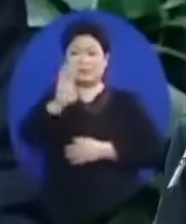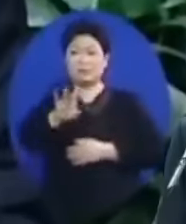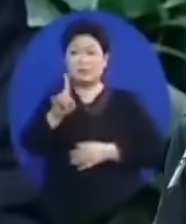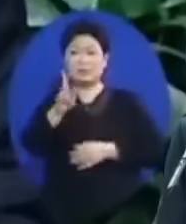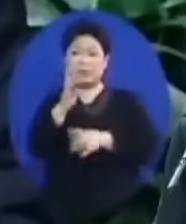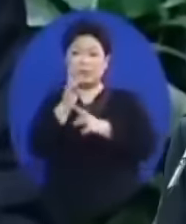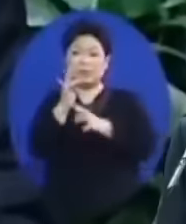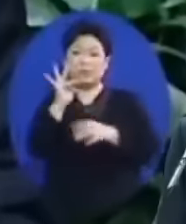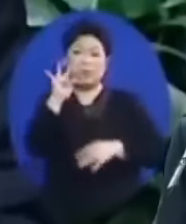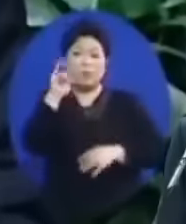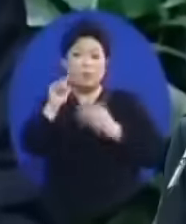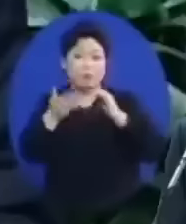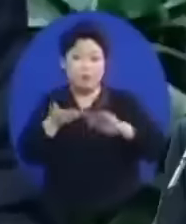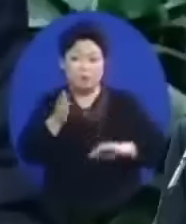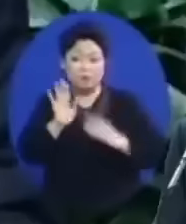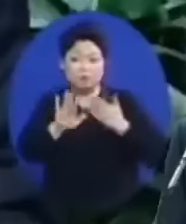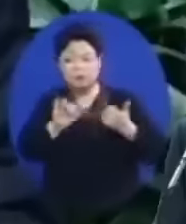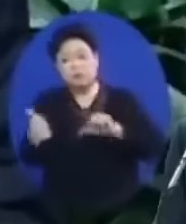그러더니만 얼마 있다 죽었습니다.